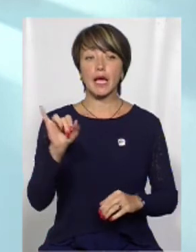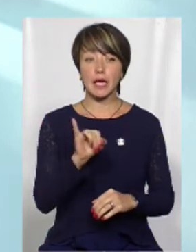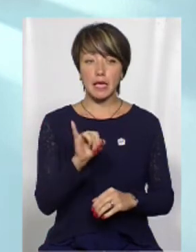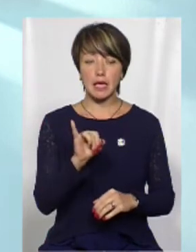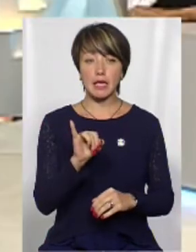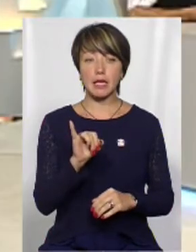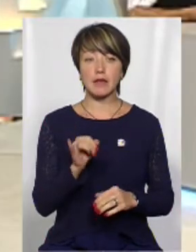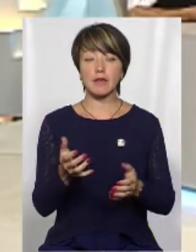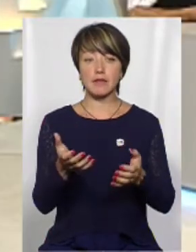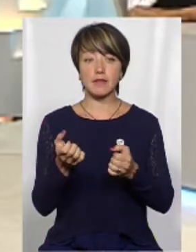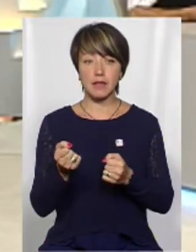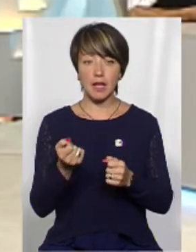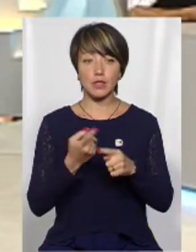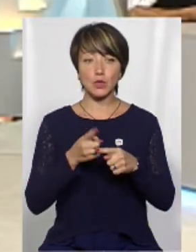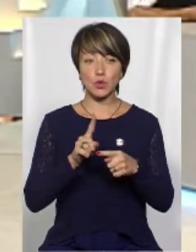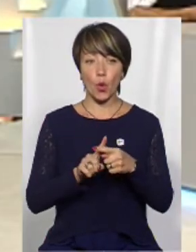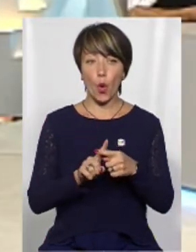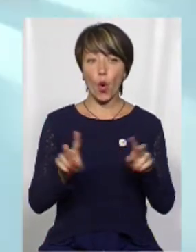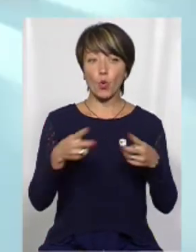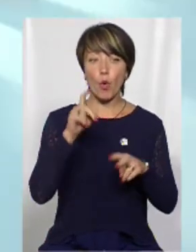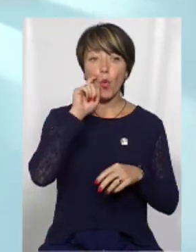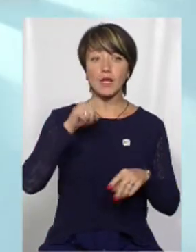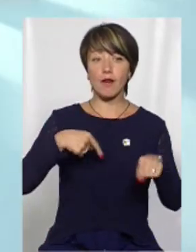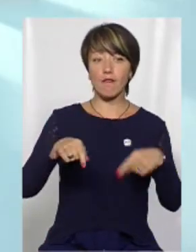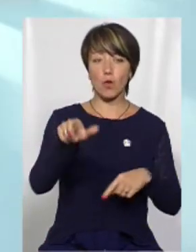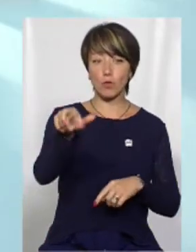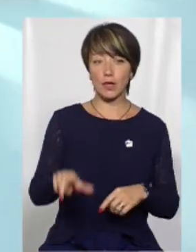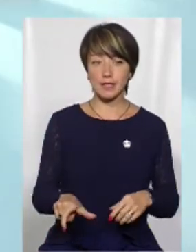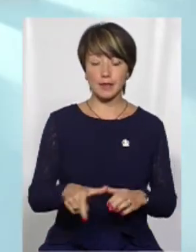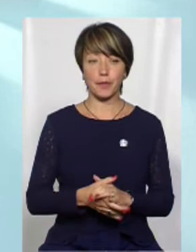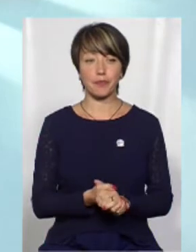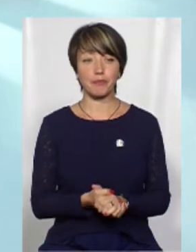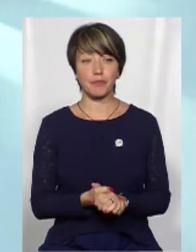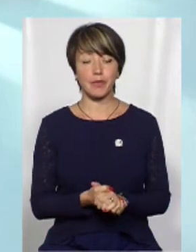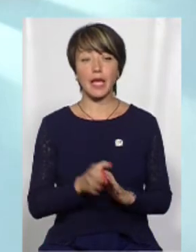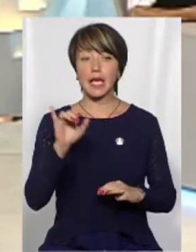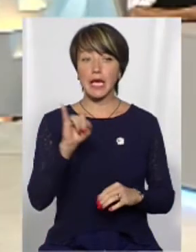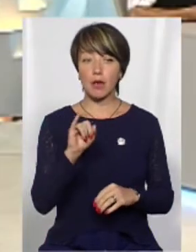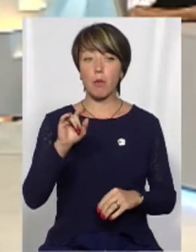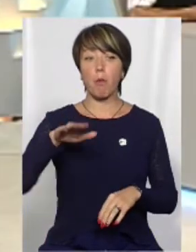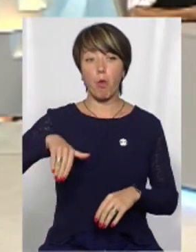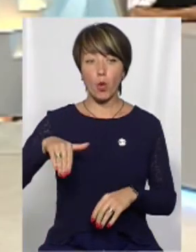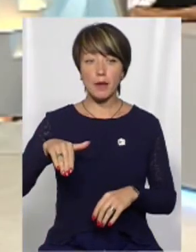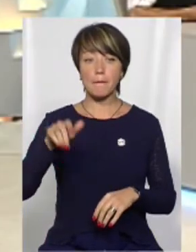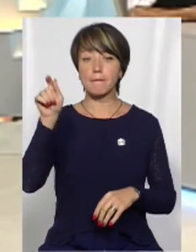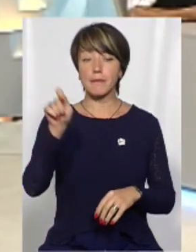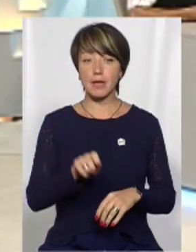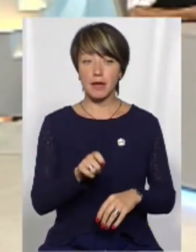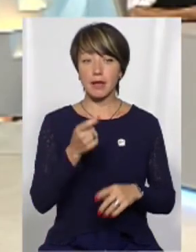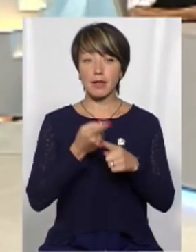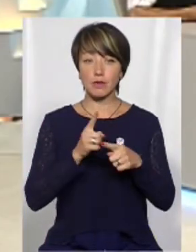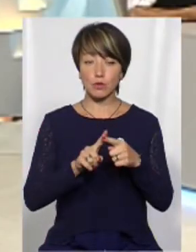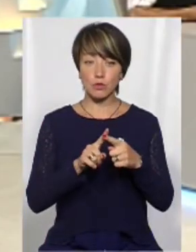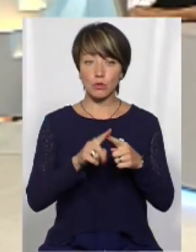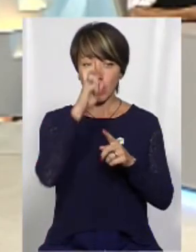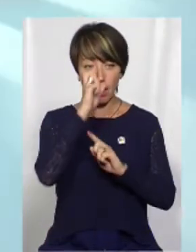до цього клубу українського футболіста. Et donc, on est venu visiter l'Ukraine. І вони потім приїхали відвідати Україну. Quand